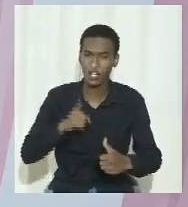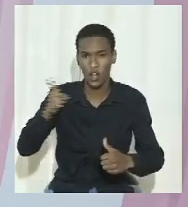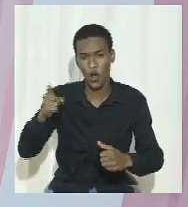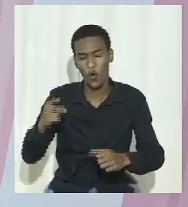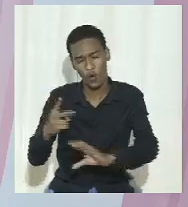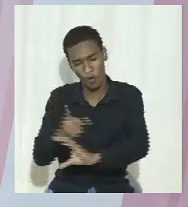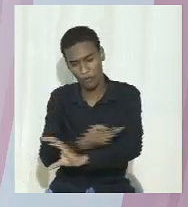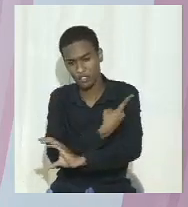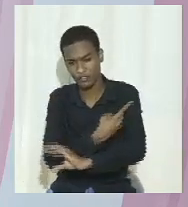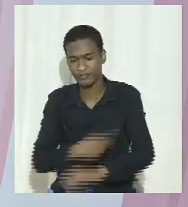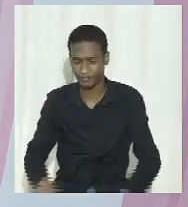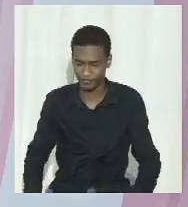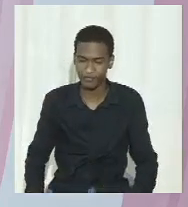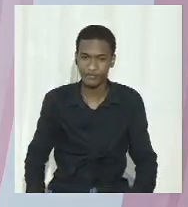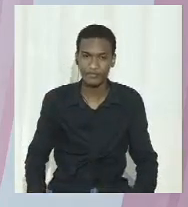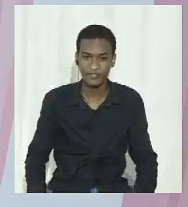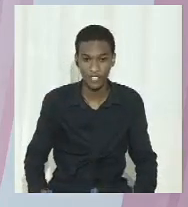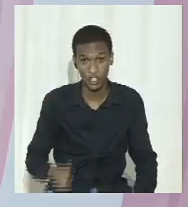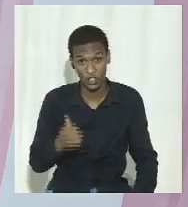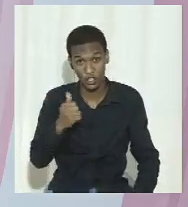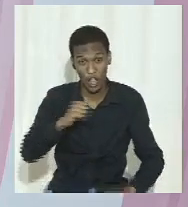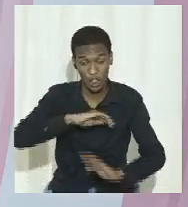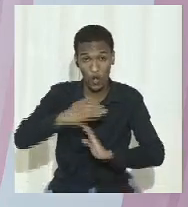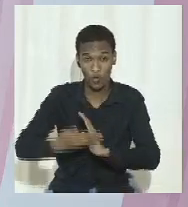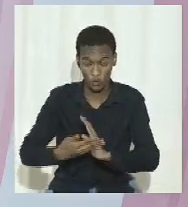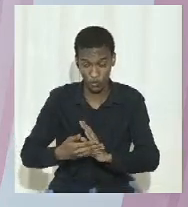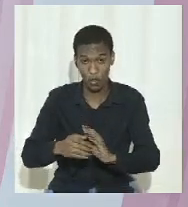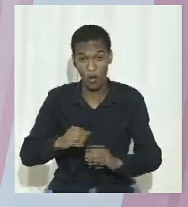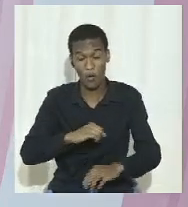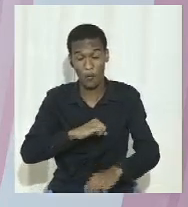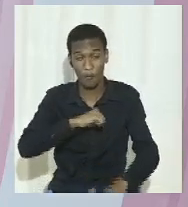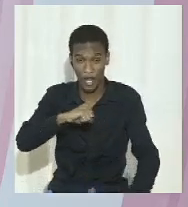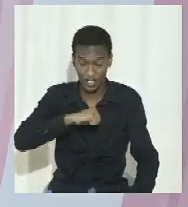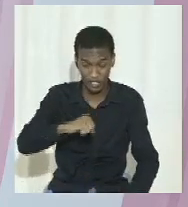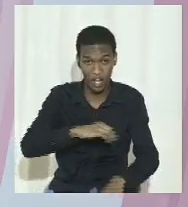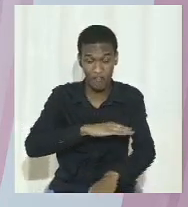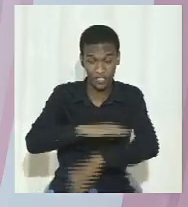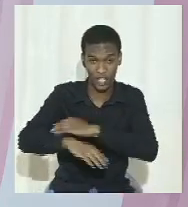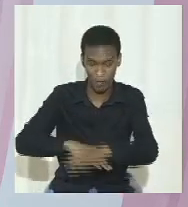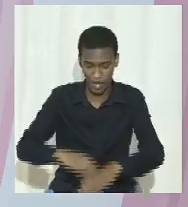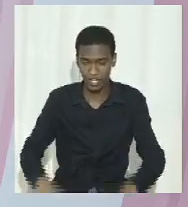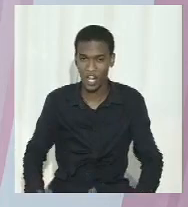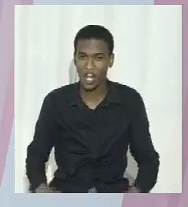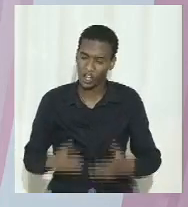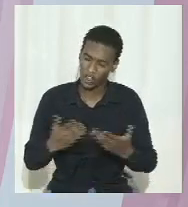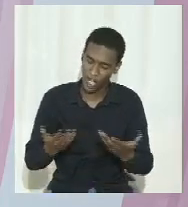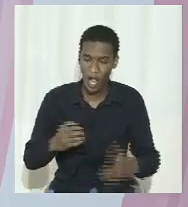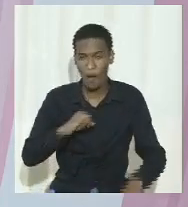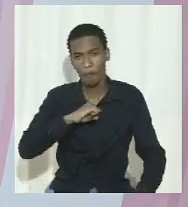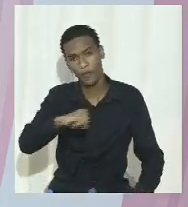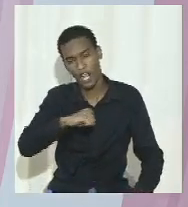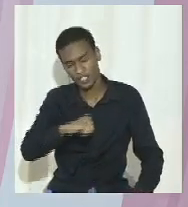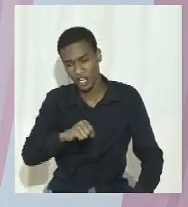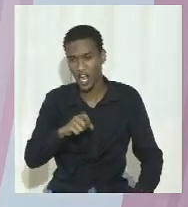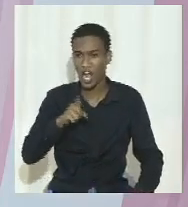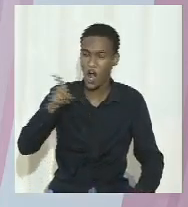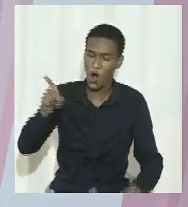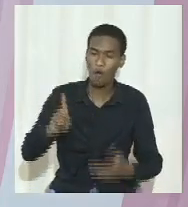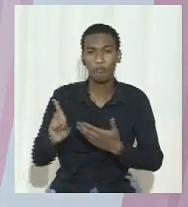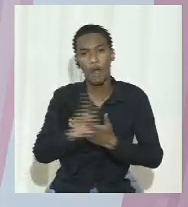izany. Izy ireo mpiasan'ny fahasalamana ireo ilay nytenena teo hoe eny am-bavahady, dia eo a